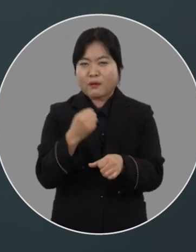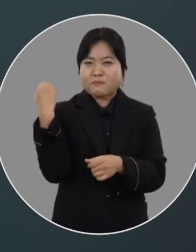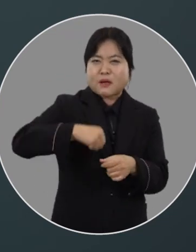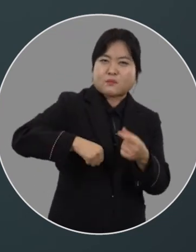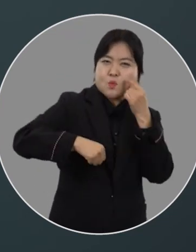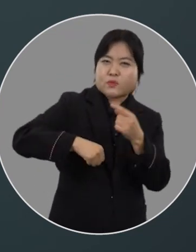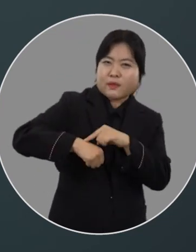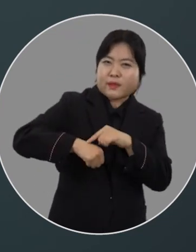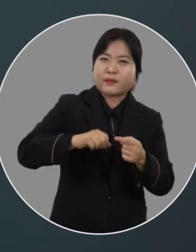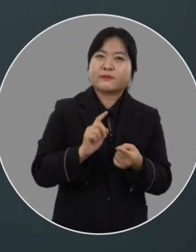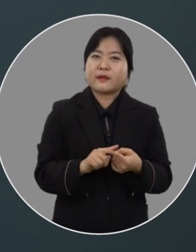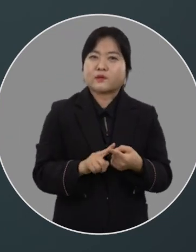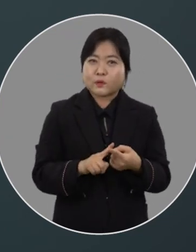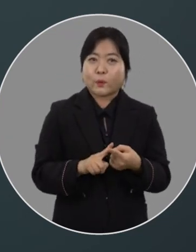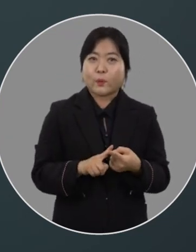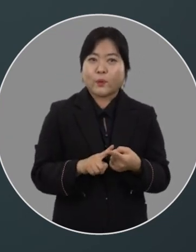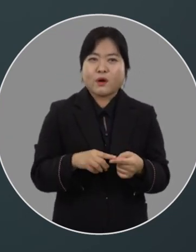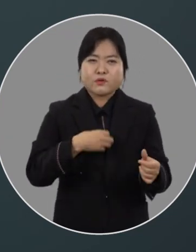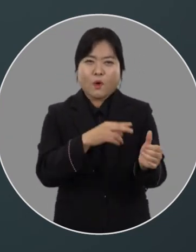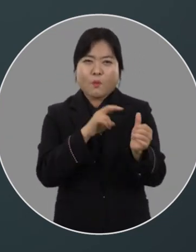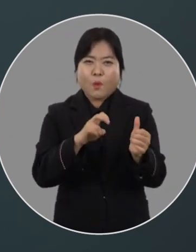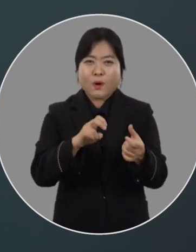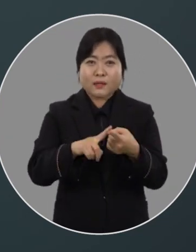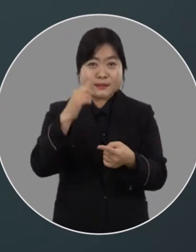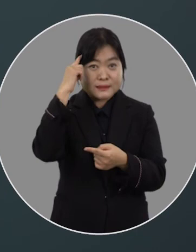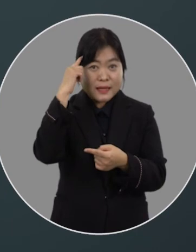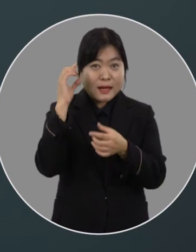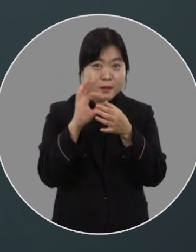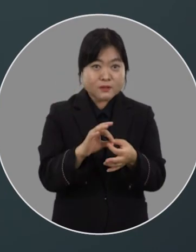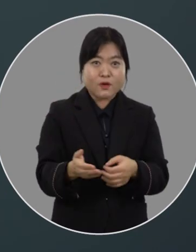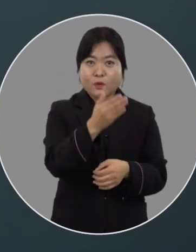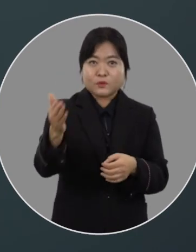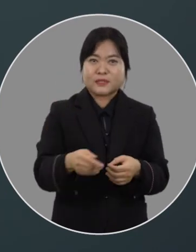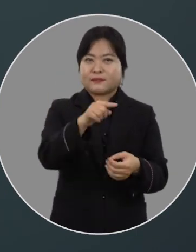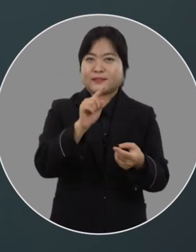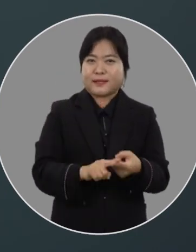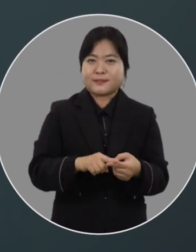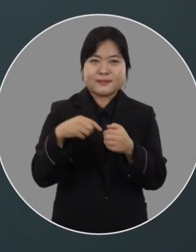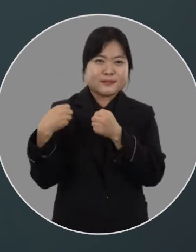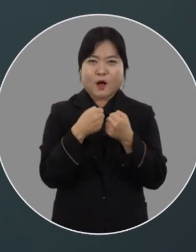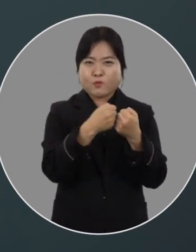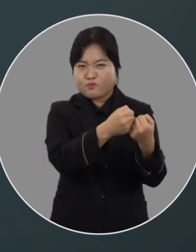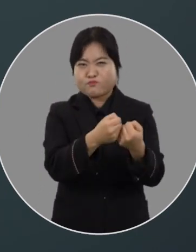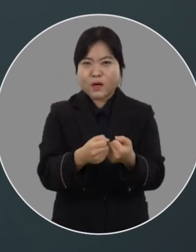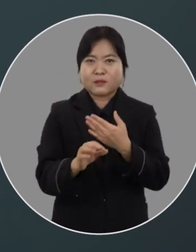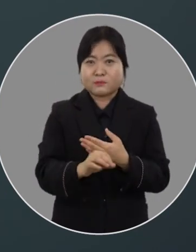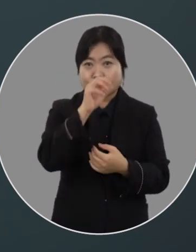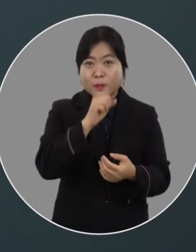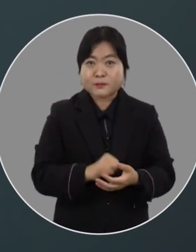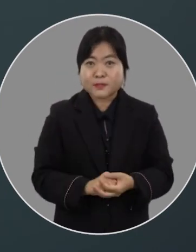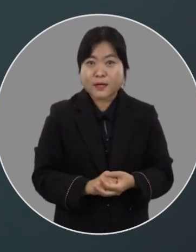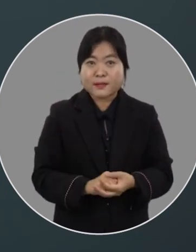사실을 만들어진다라고 하는 것들이 혐오라는 것을 생각하면서 여러분들이 이것에 대한 싸움을 연결해